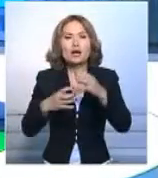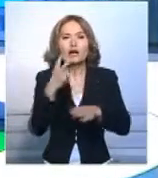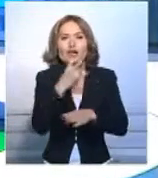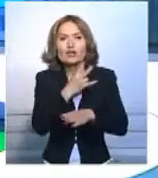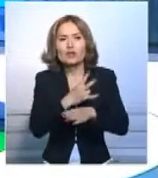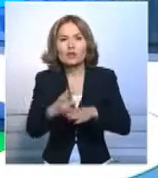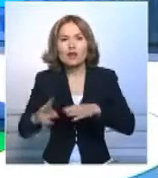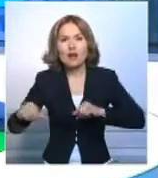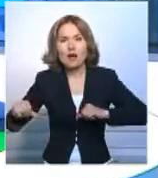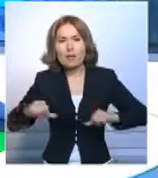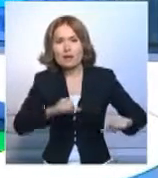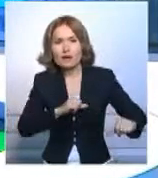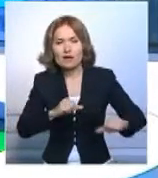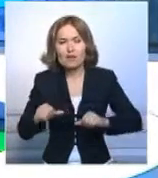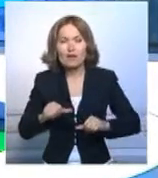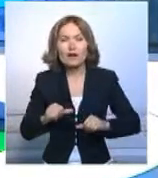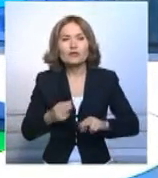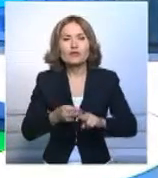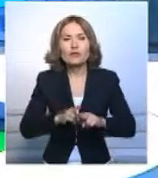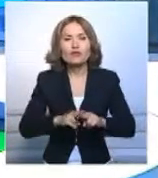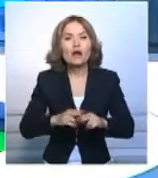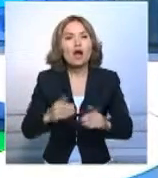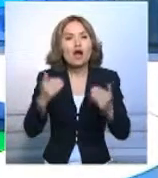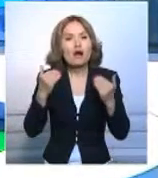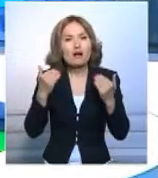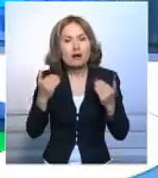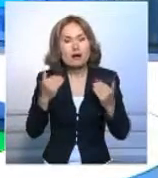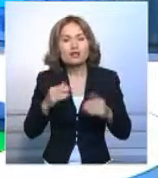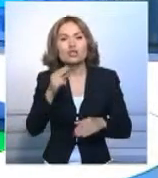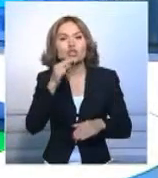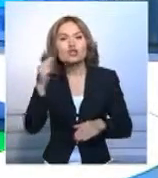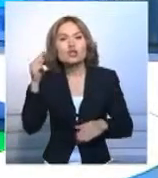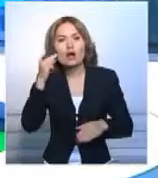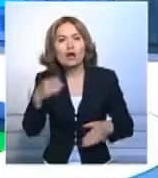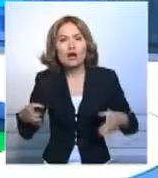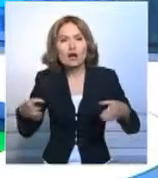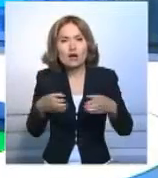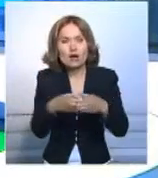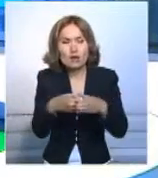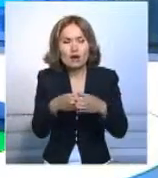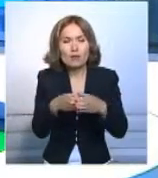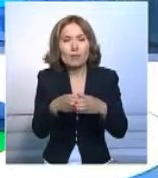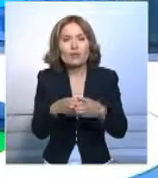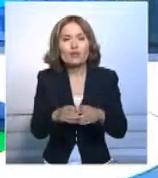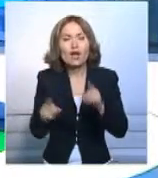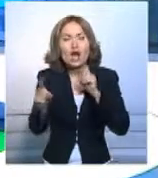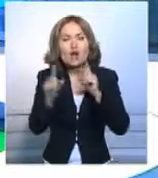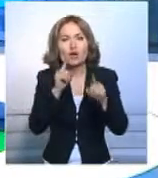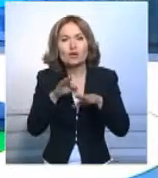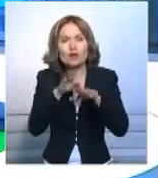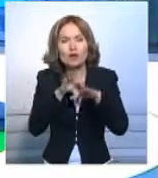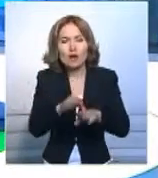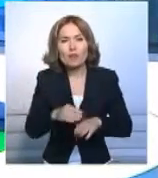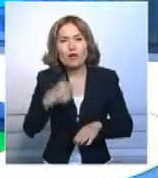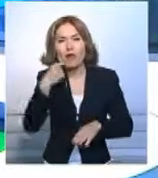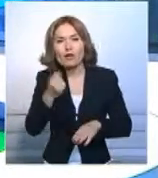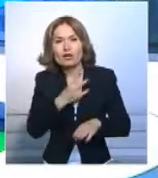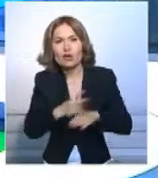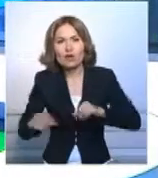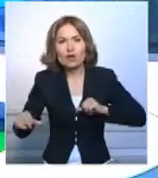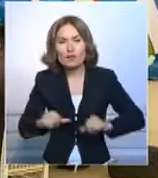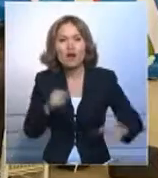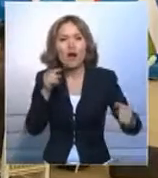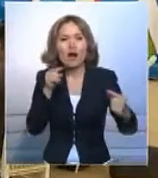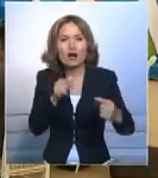халықаралық терроризм мен діни экстремизм мен Шанхай ынтымақтастық ұйымында бірлесе күресуге дайын. Астанада ұйымға мүше елдердің қорғаныс